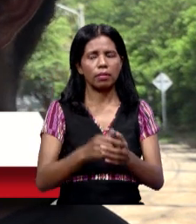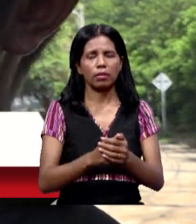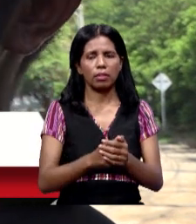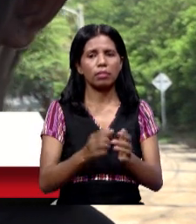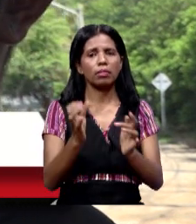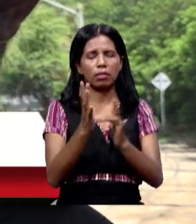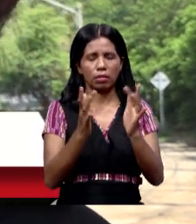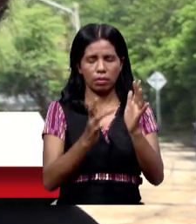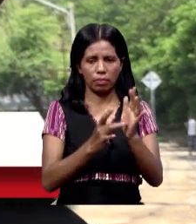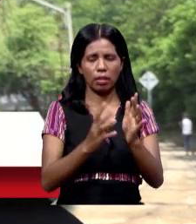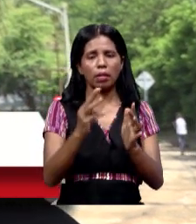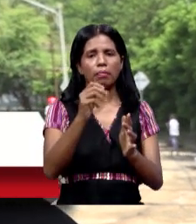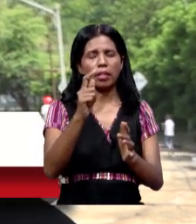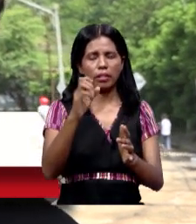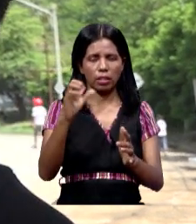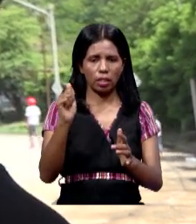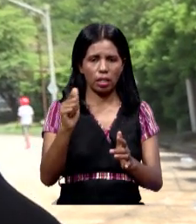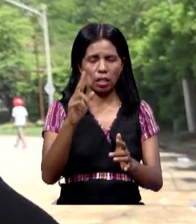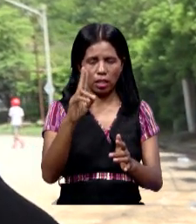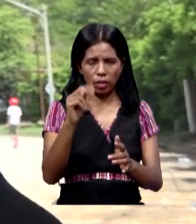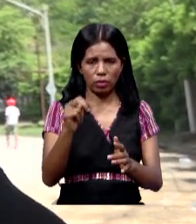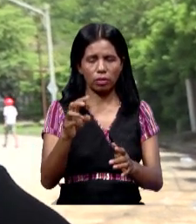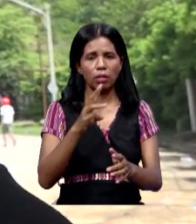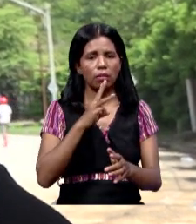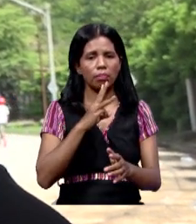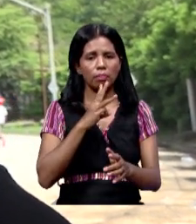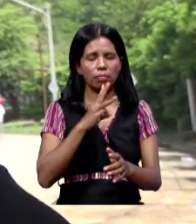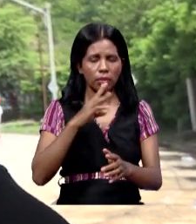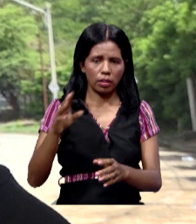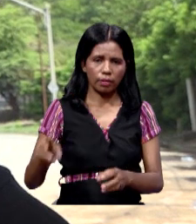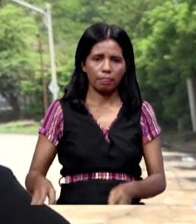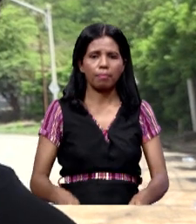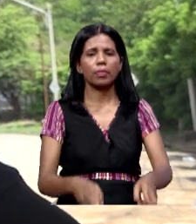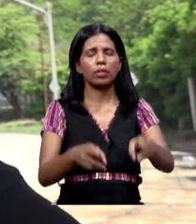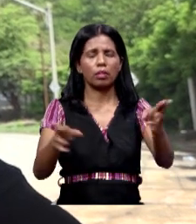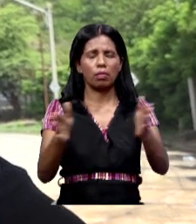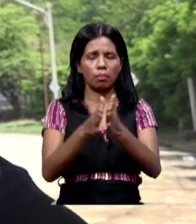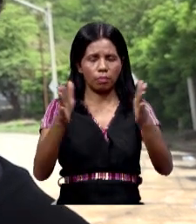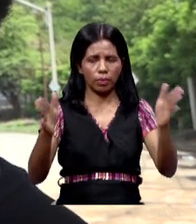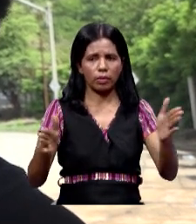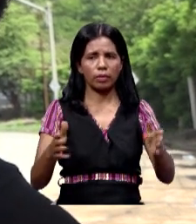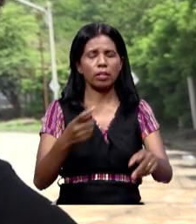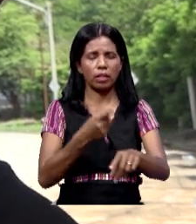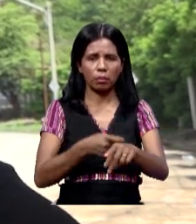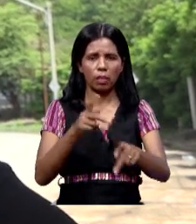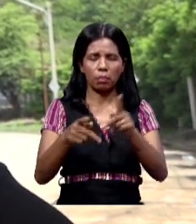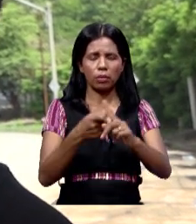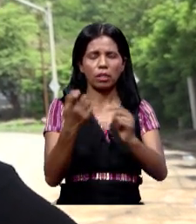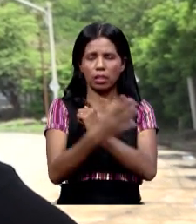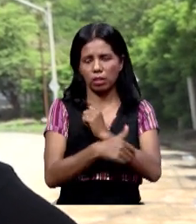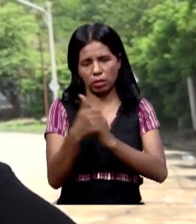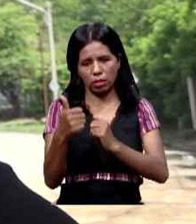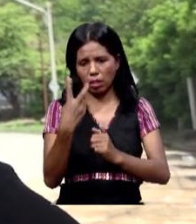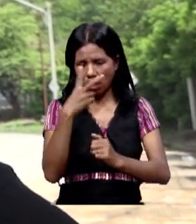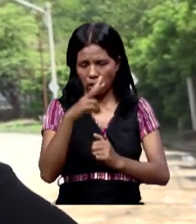nih mana dalam tol agora, mata tuh dalam takal dalam, kalau tempo dah kalau turis tu baru mai ya, siapa tuh nih